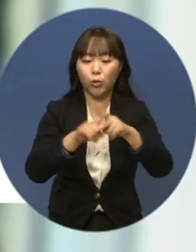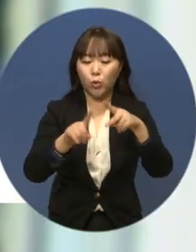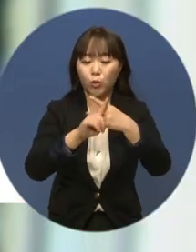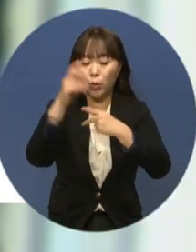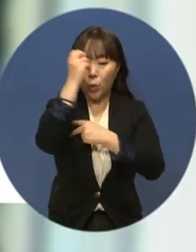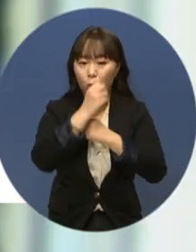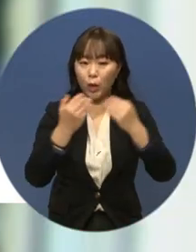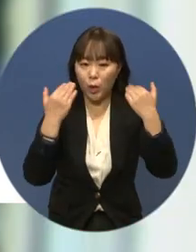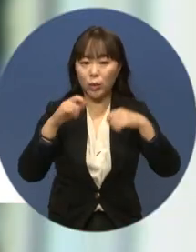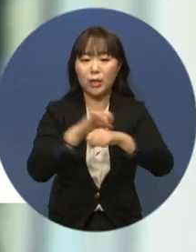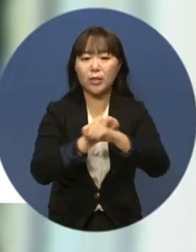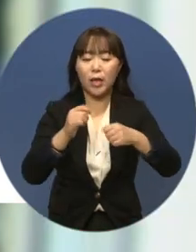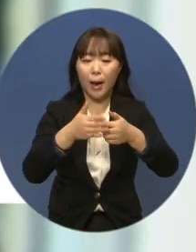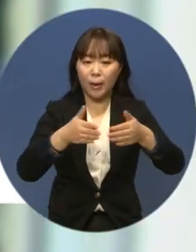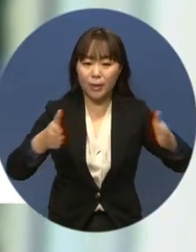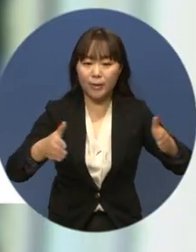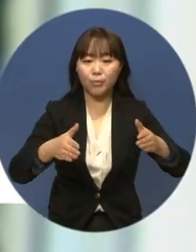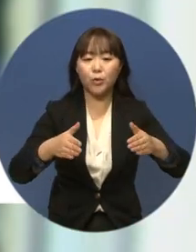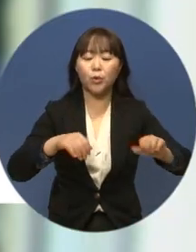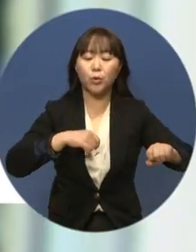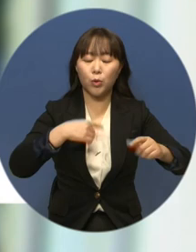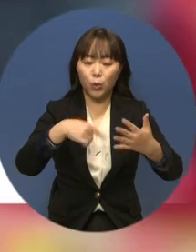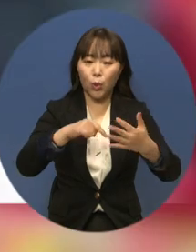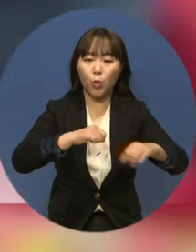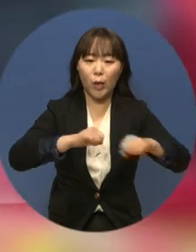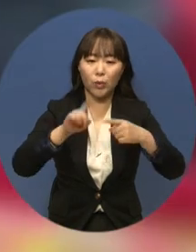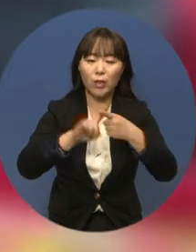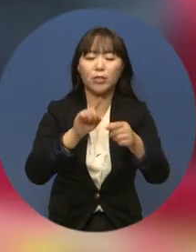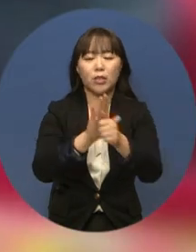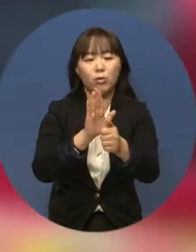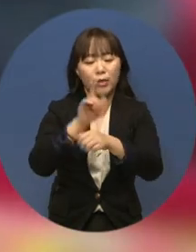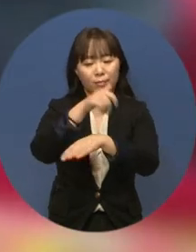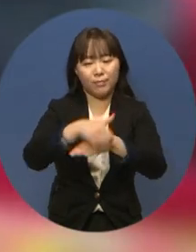중, 고등학교 특수학급 교육활동을 지원하기로 했습니다.